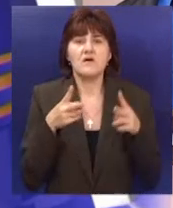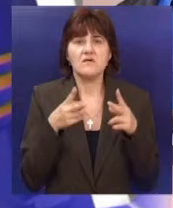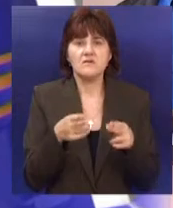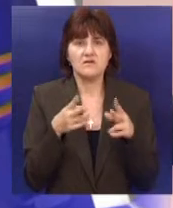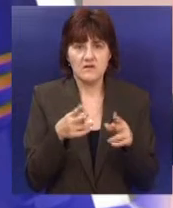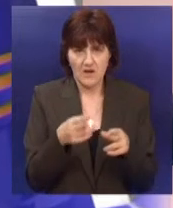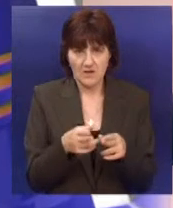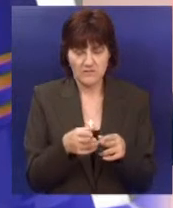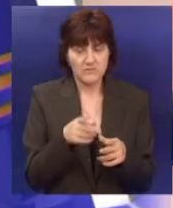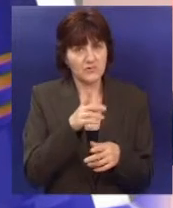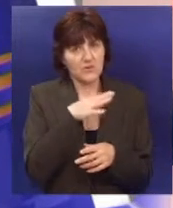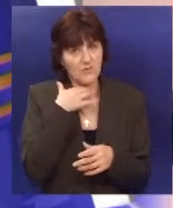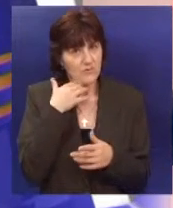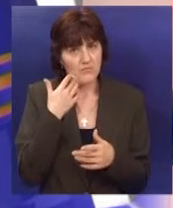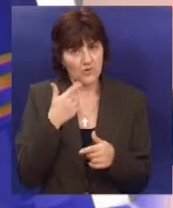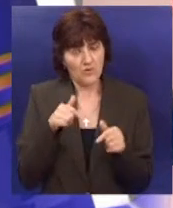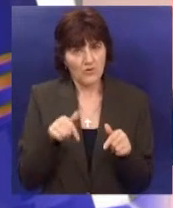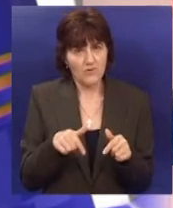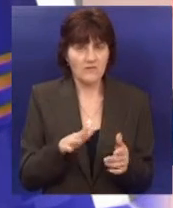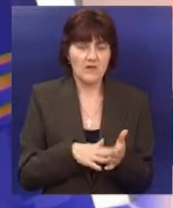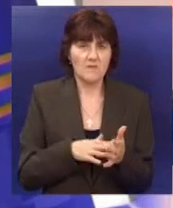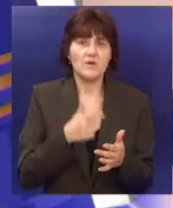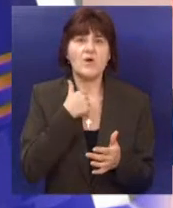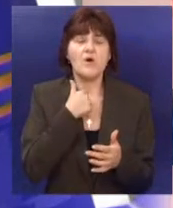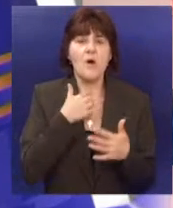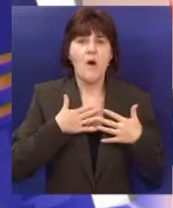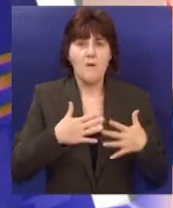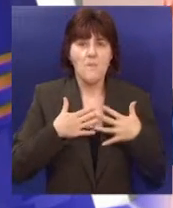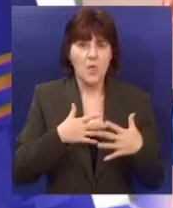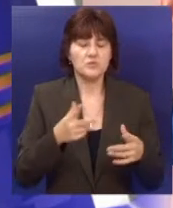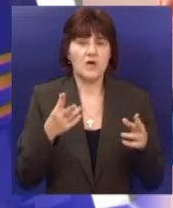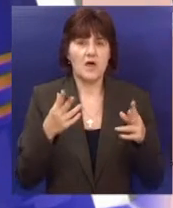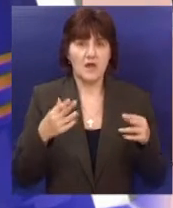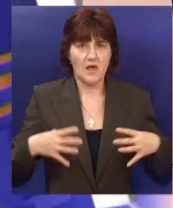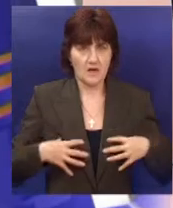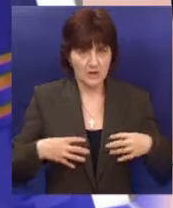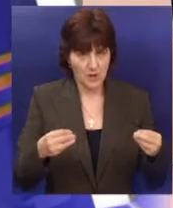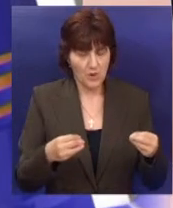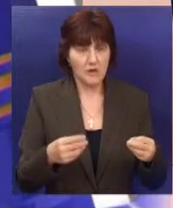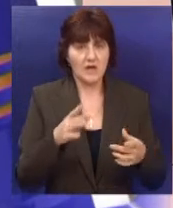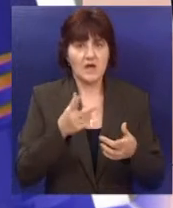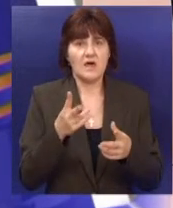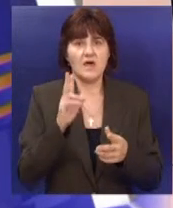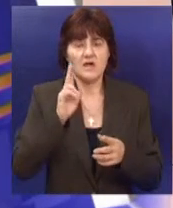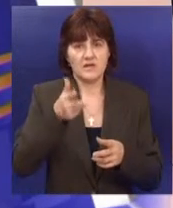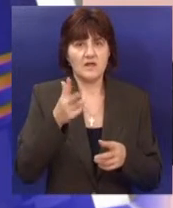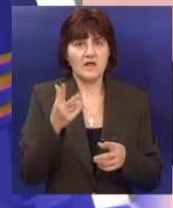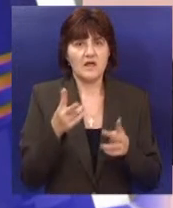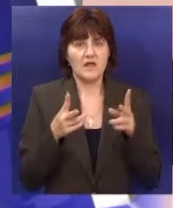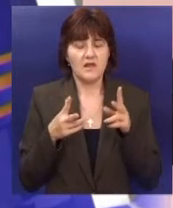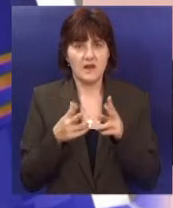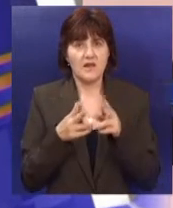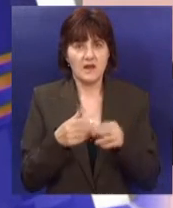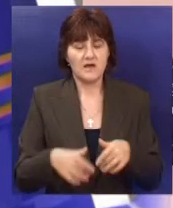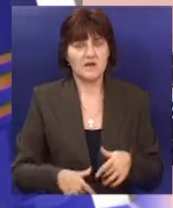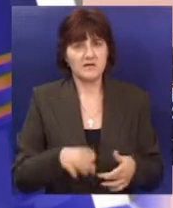četvrti stanovnik regiona je umro od raka. I to od raka pluća i dušnika, zatim raka dojke, raka debelog creva. Maligna